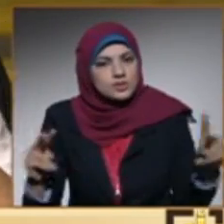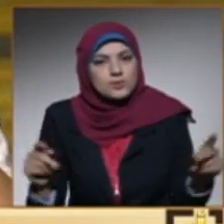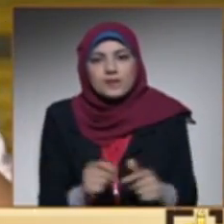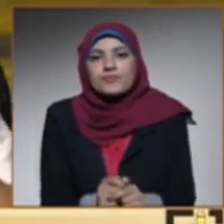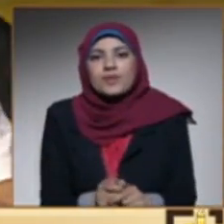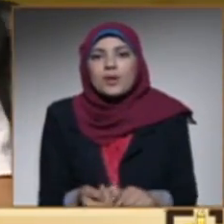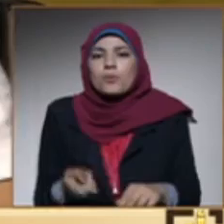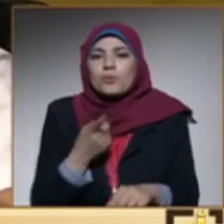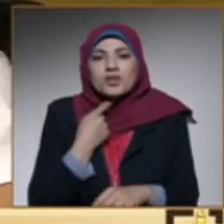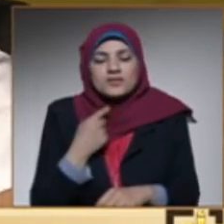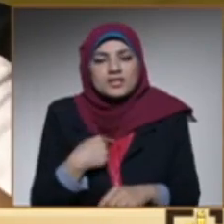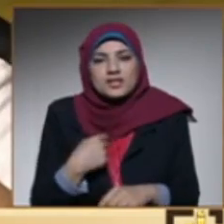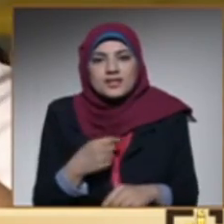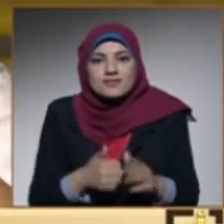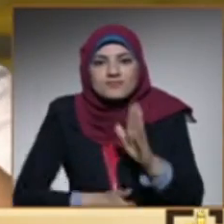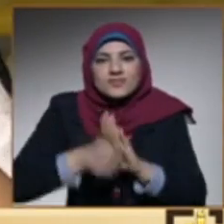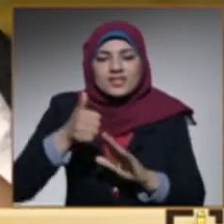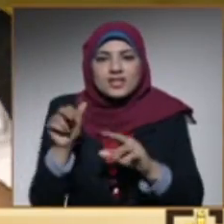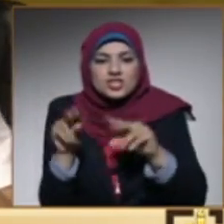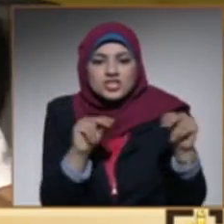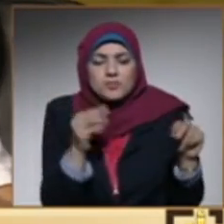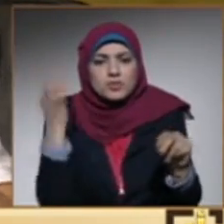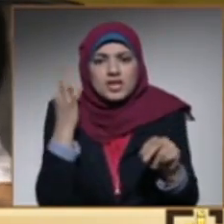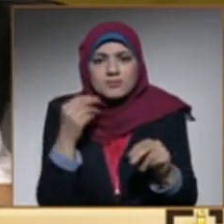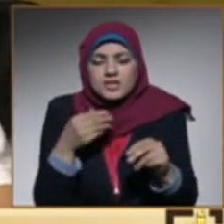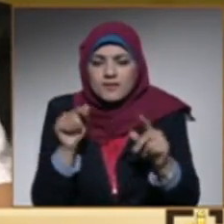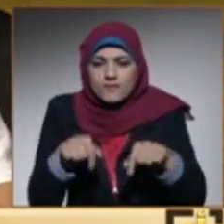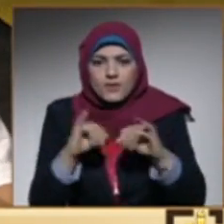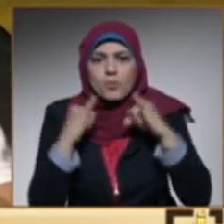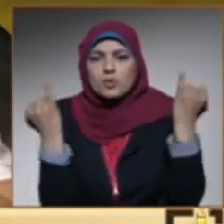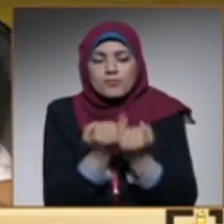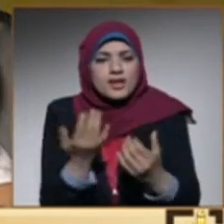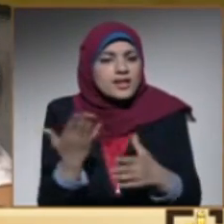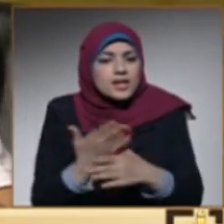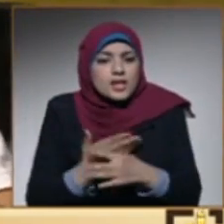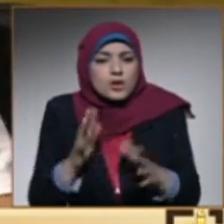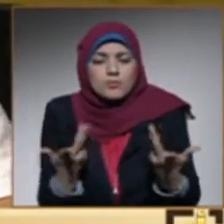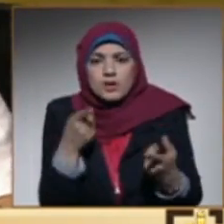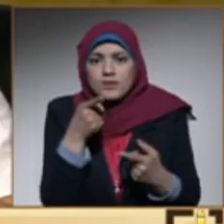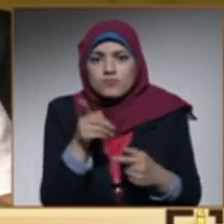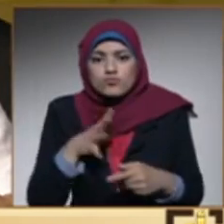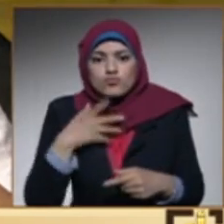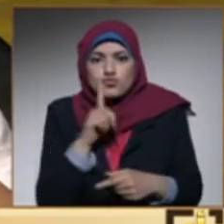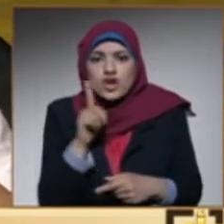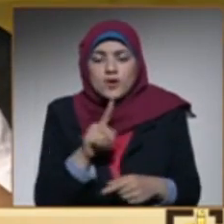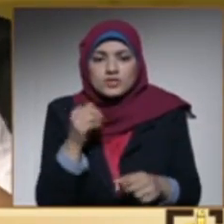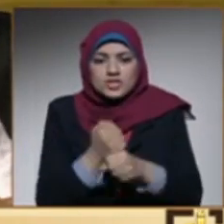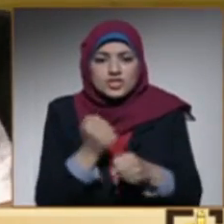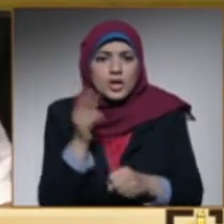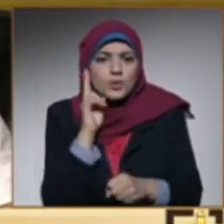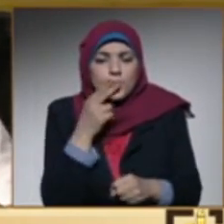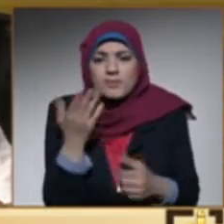احنا ننجح ونبقى زينا في المجتمع. ليه هم مش عايزين يشغلوه؟ المفروض هو شغل كويس، المفروض